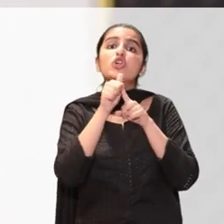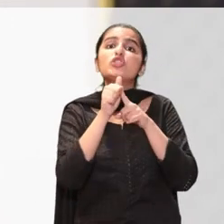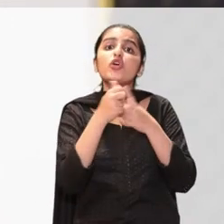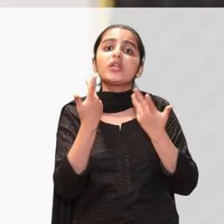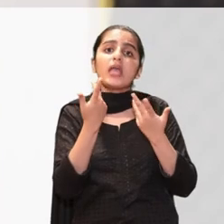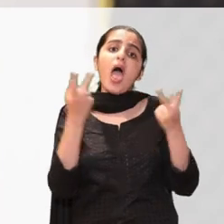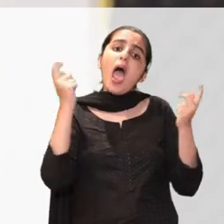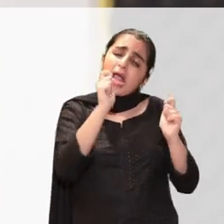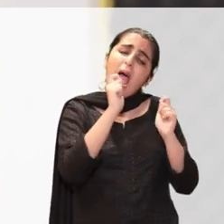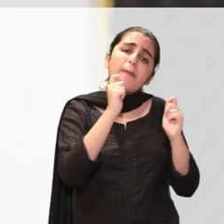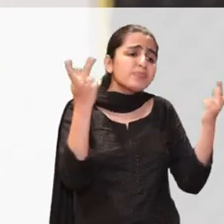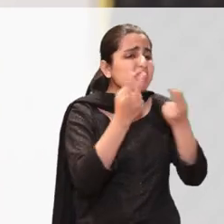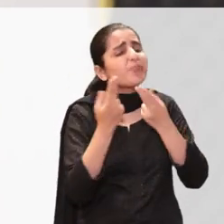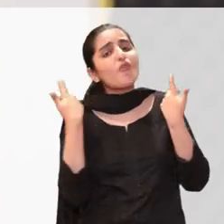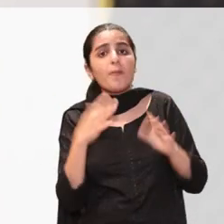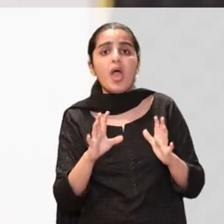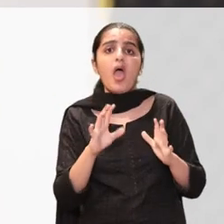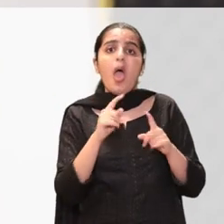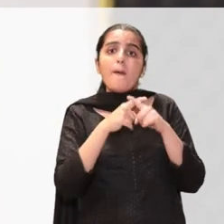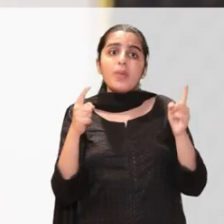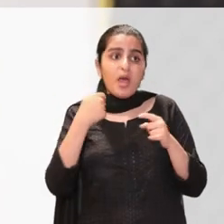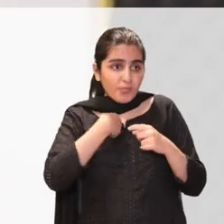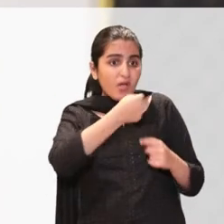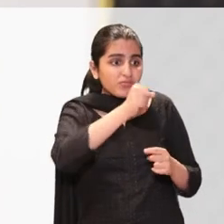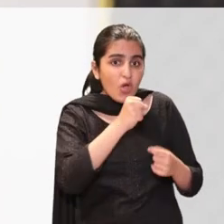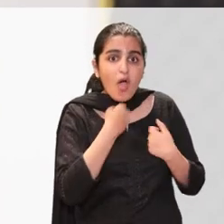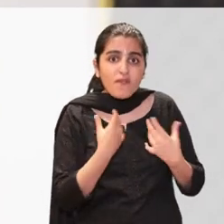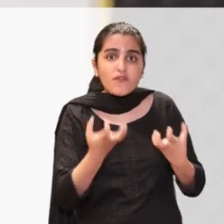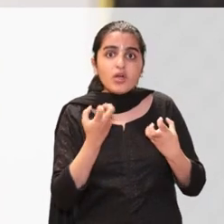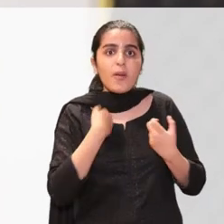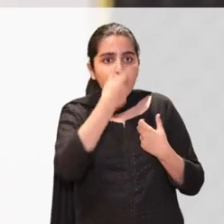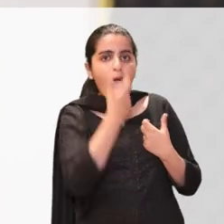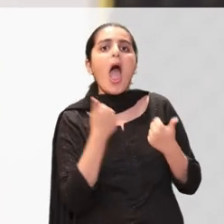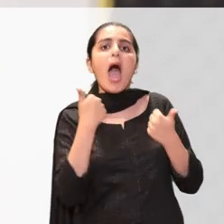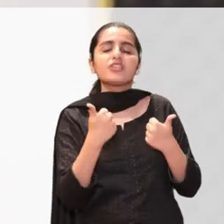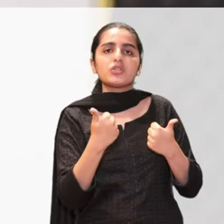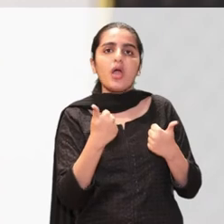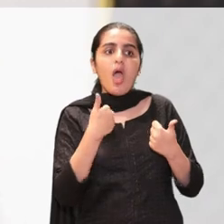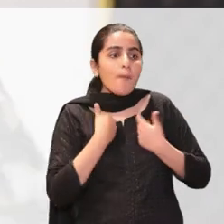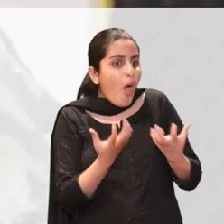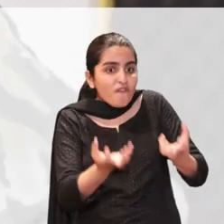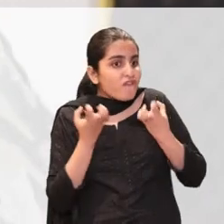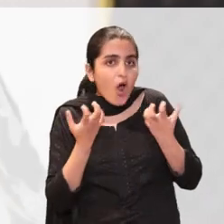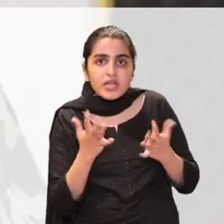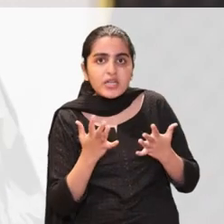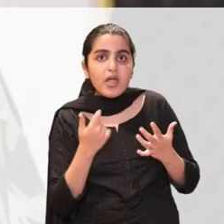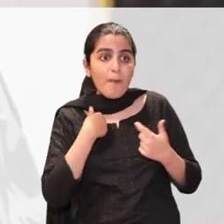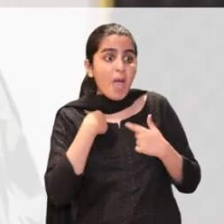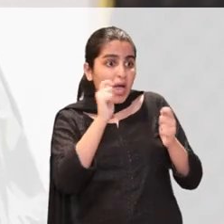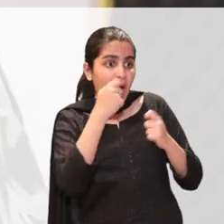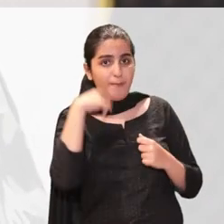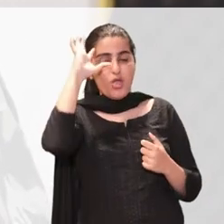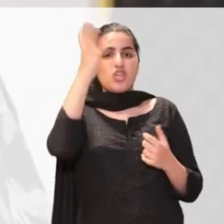आई एम गुड क्राइम रघु टाइम पोर्टल से मुराद है आर्म इन ज्वाइन माय वर्क हमने करते हैं यह में हंसते अच्छा नहीं आता